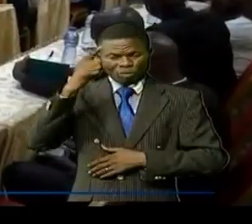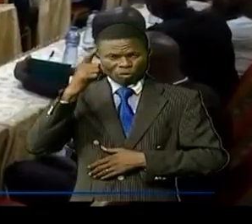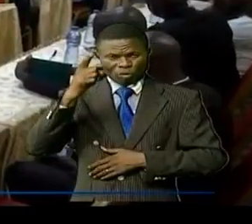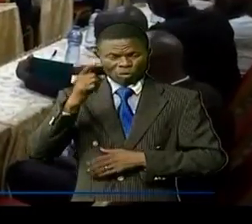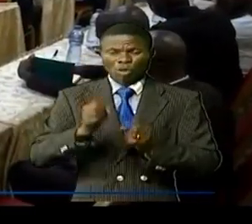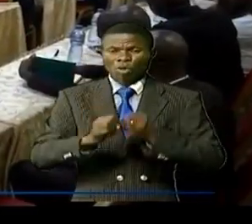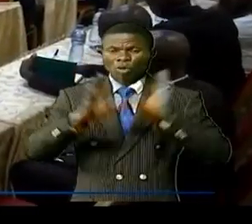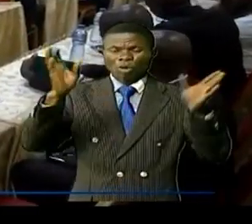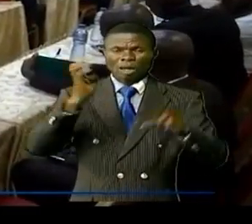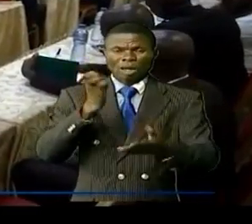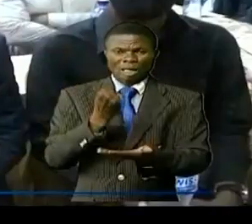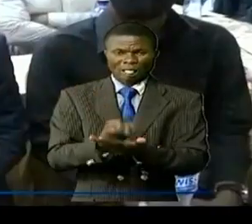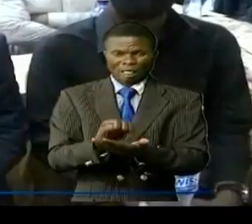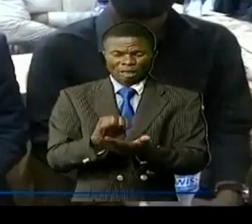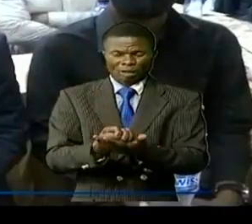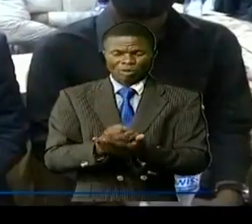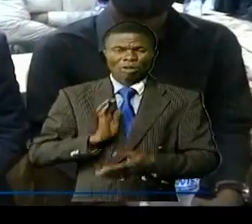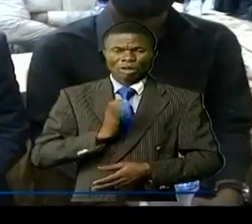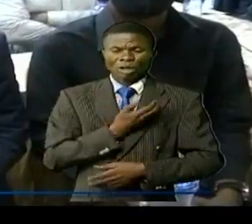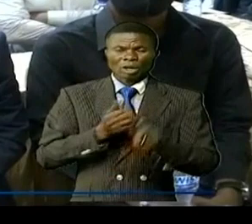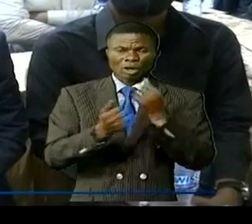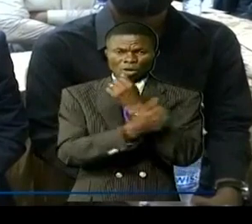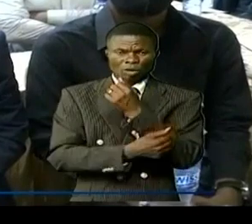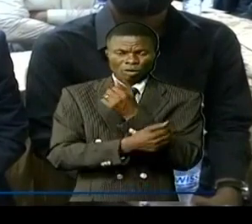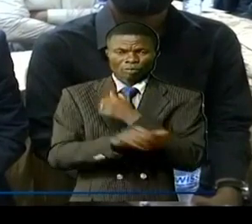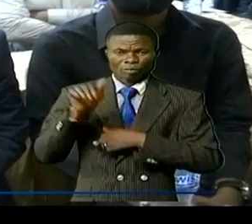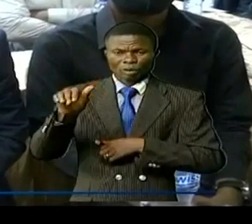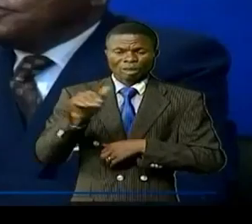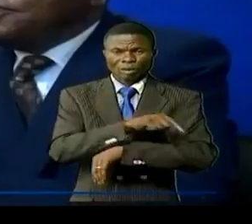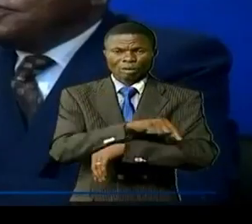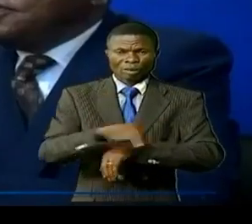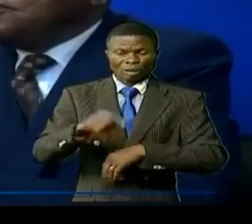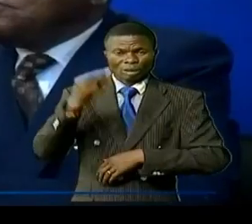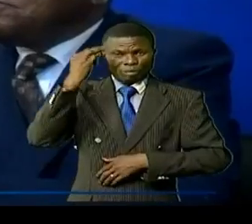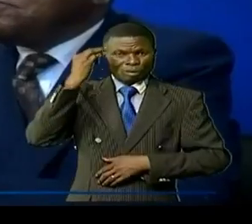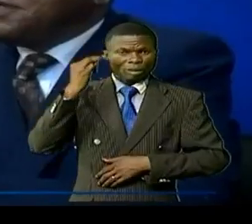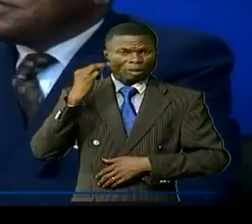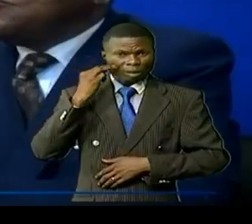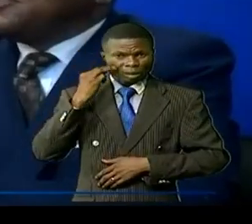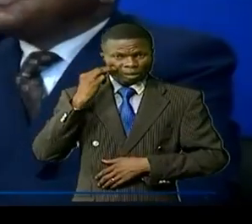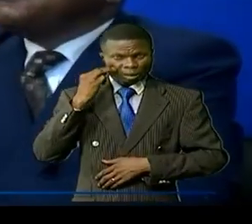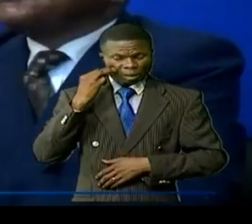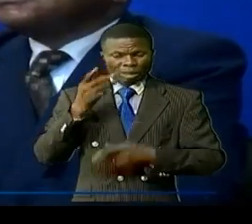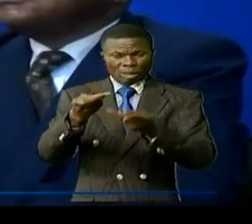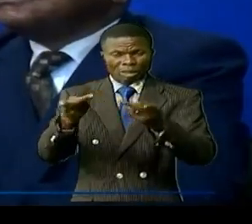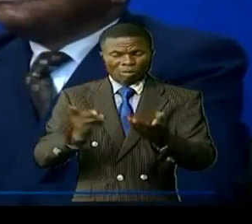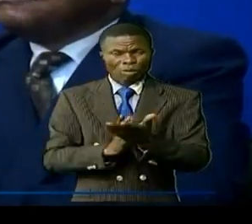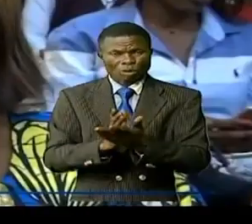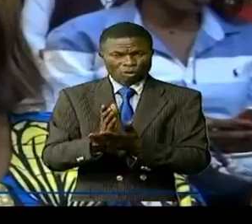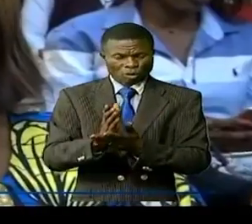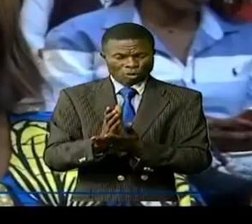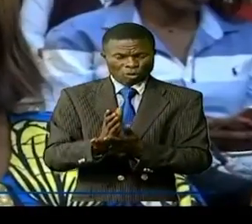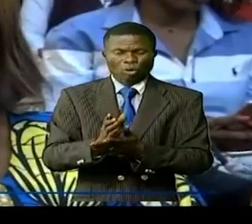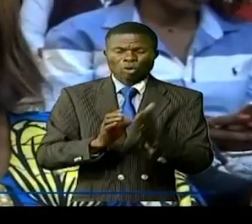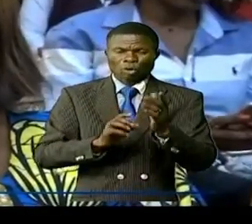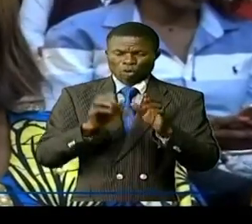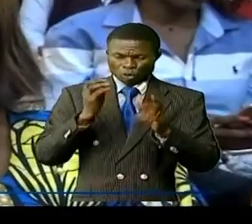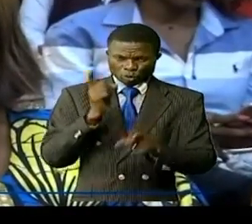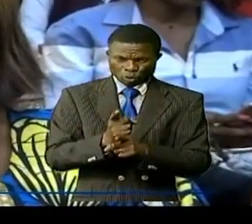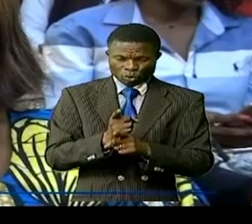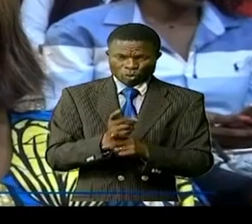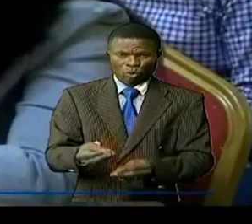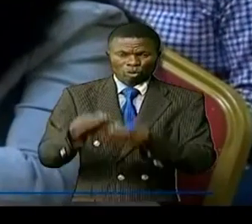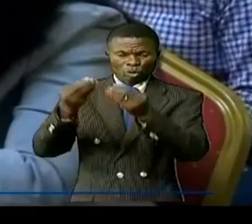éclosion économique au pays. Pour les directeurs des cabinets du ministre, un cadre légal et réglementaire est déjà soumis